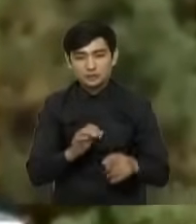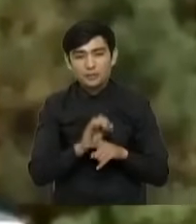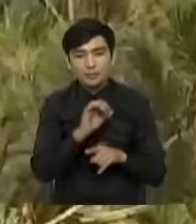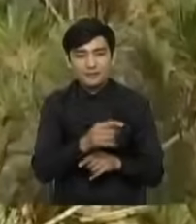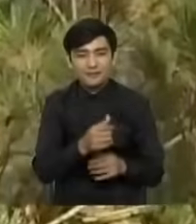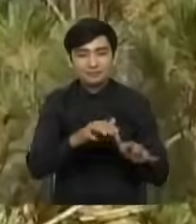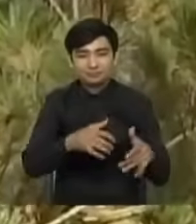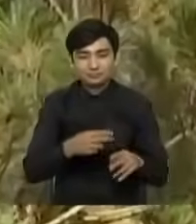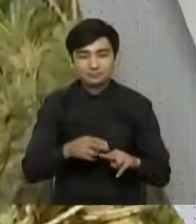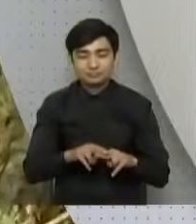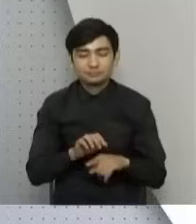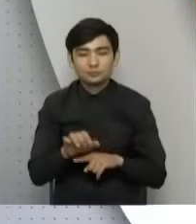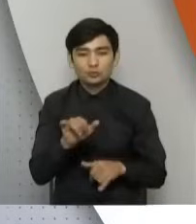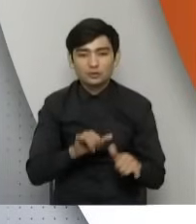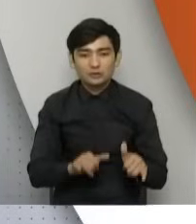направят изъятые деньги?